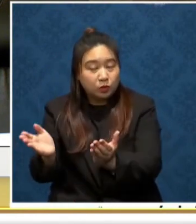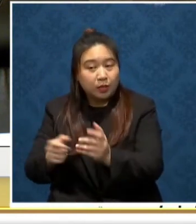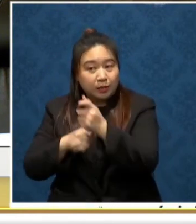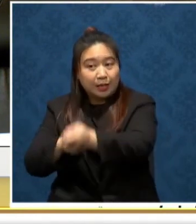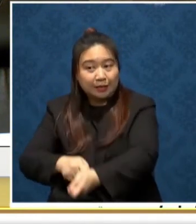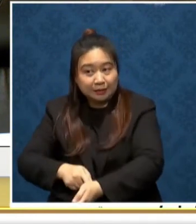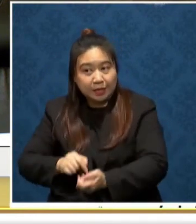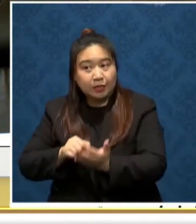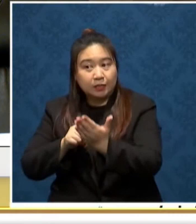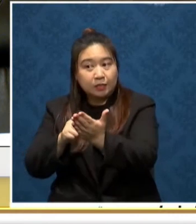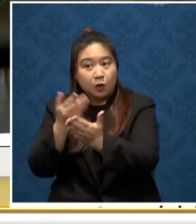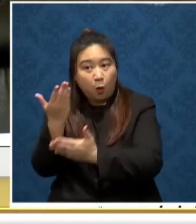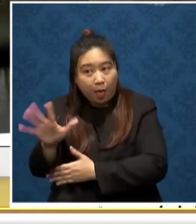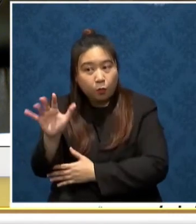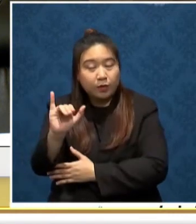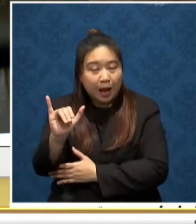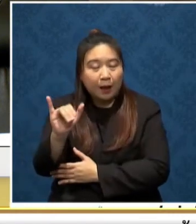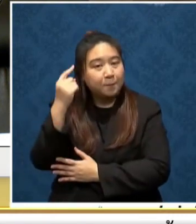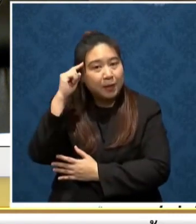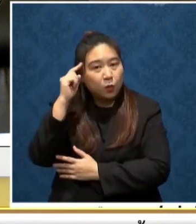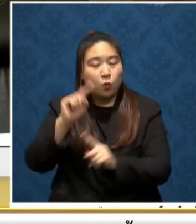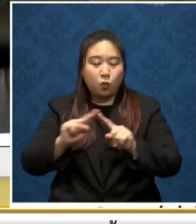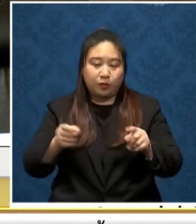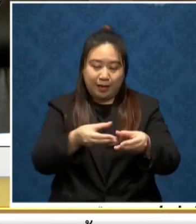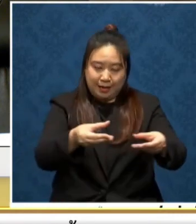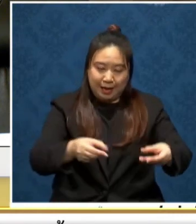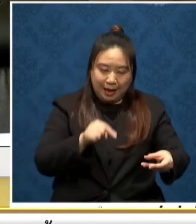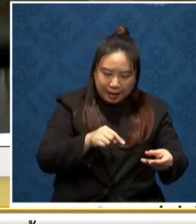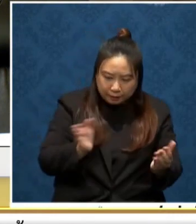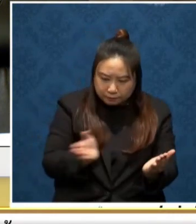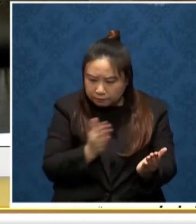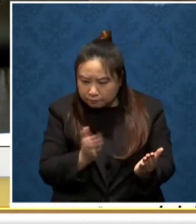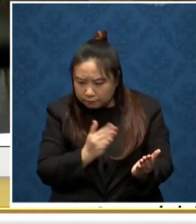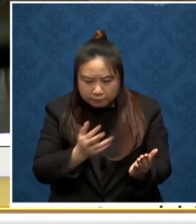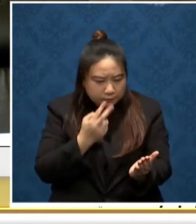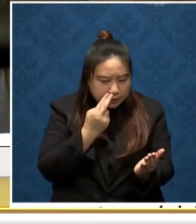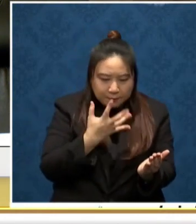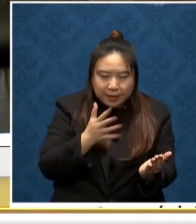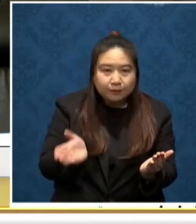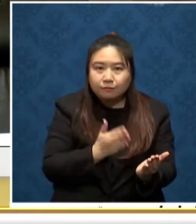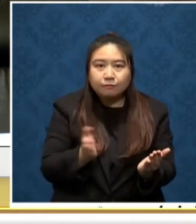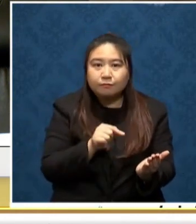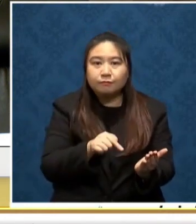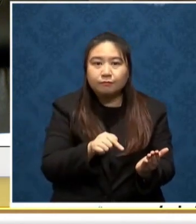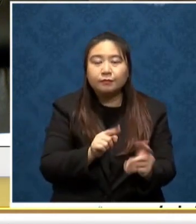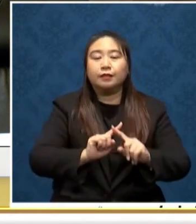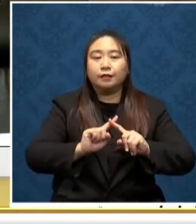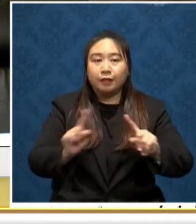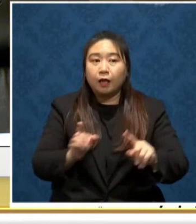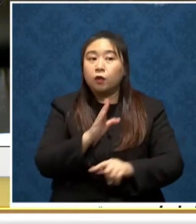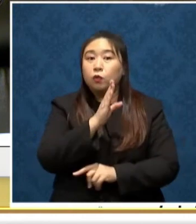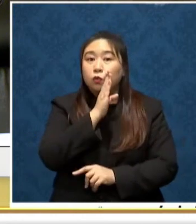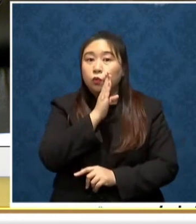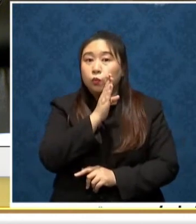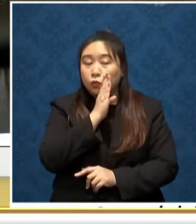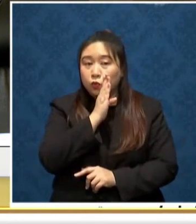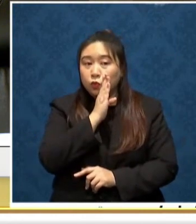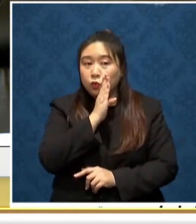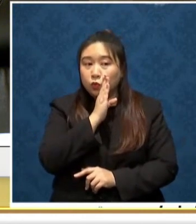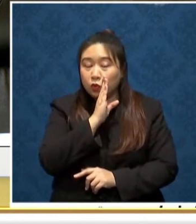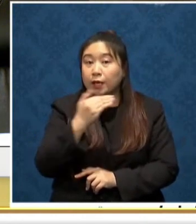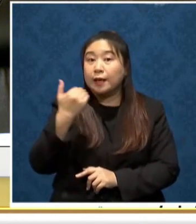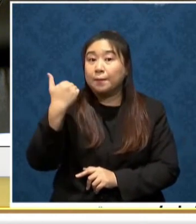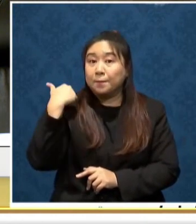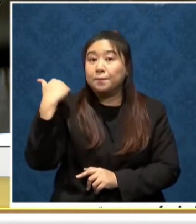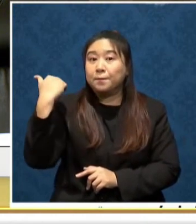างหรือเปล่านะครับแต่ว่าในรายงานเนี่ยยังไม่ได้เห็นโครงการเหล่านี้นะครับแต่ว่าถ้ามีผมว่า